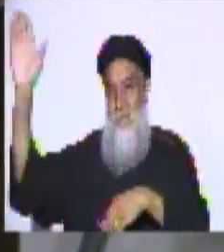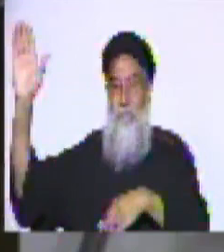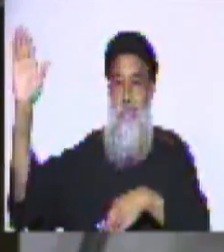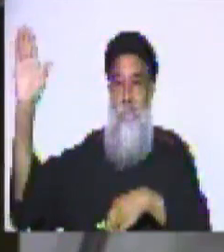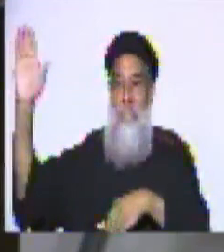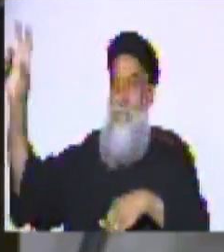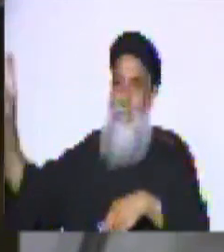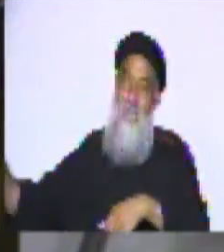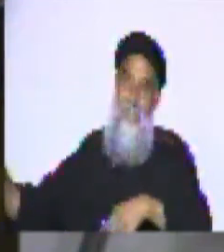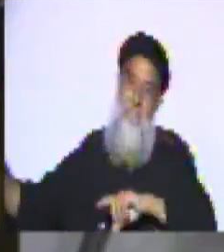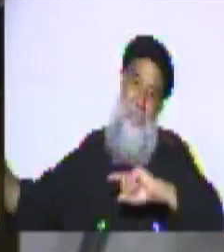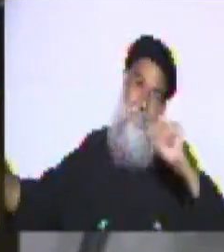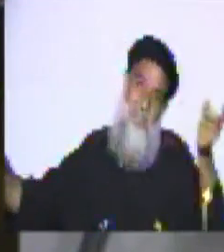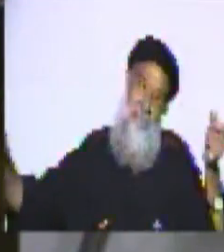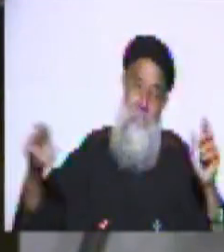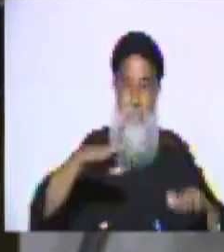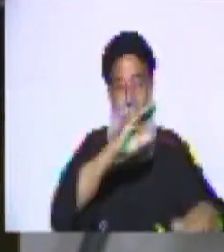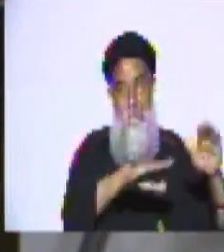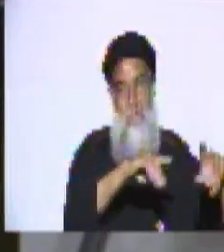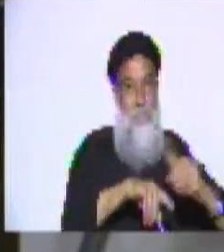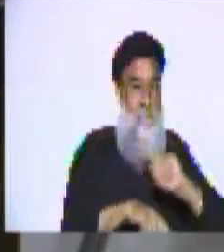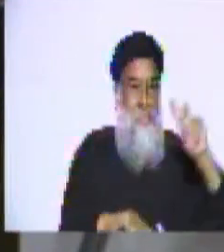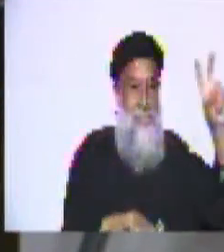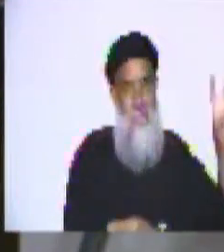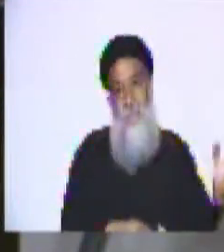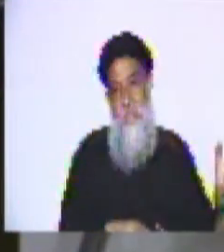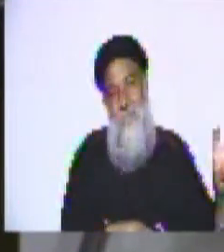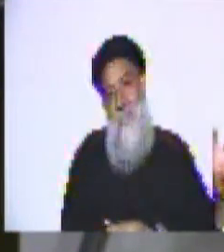والطرف المدان ما بياخدش تصريح.